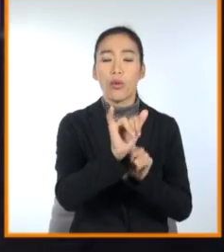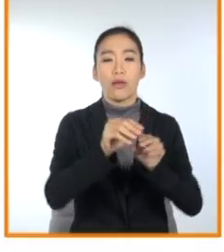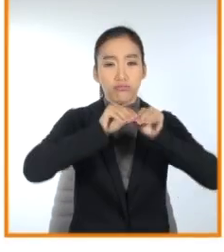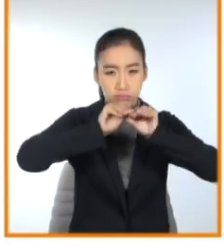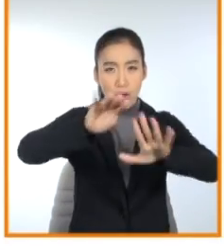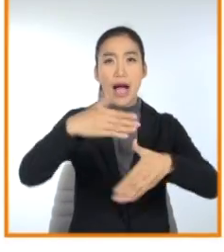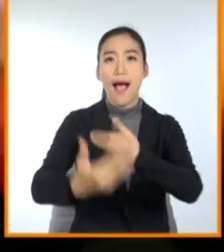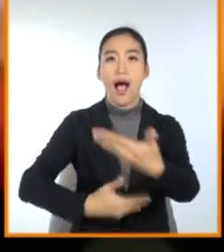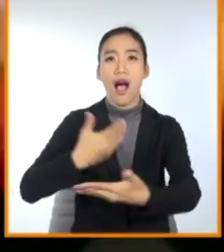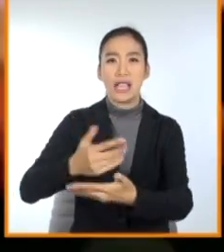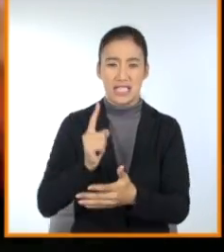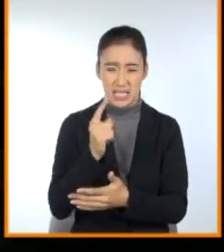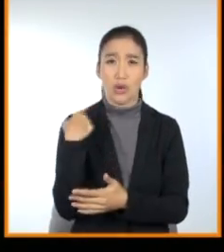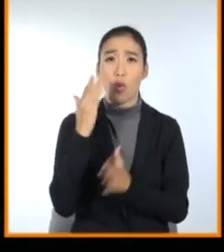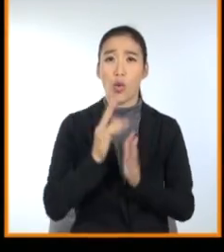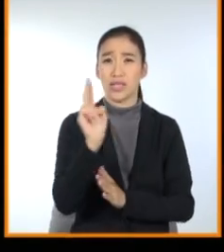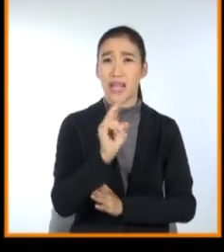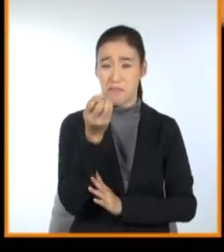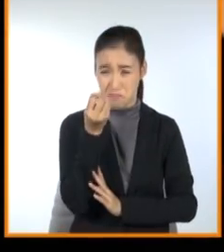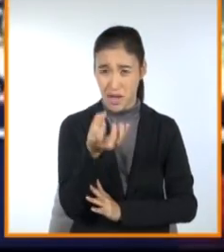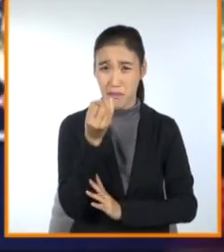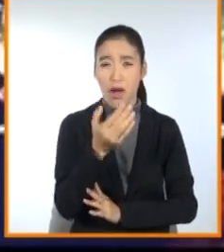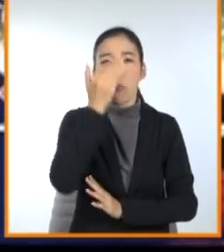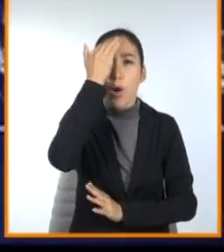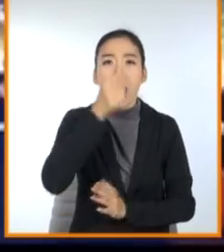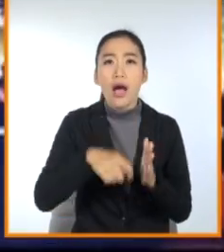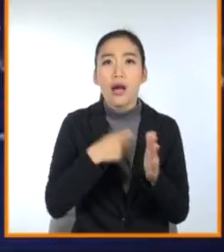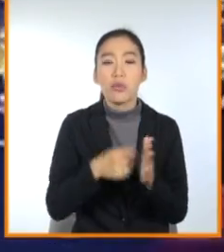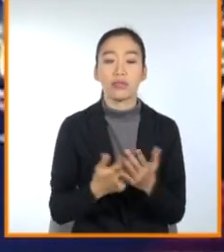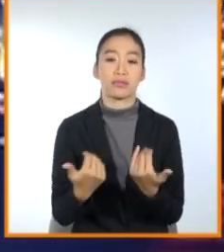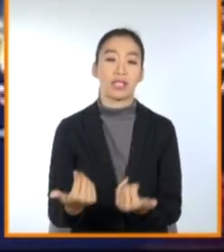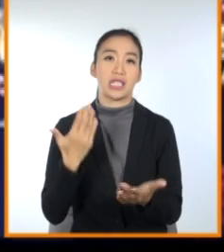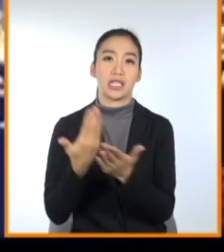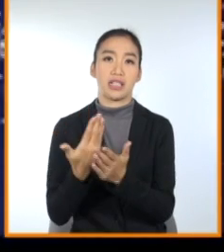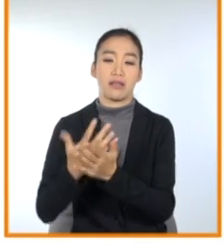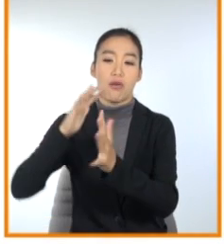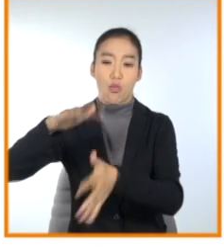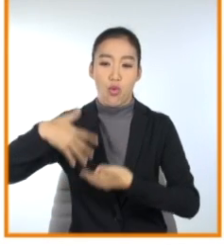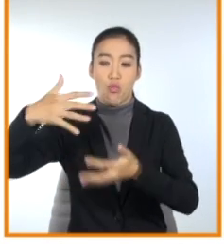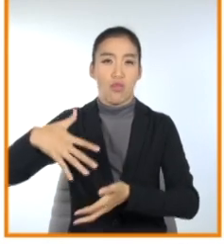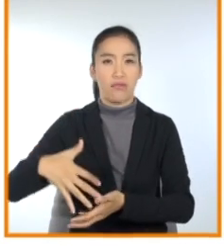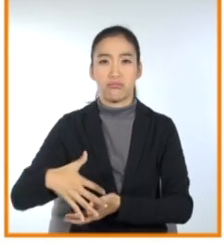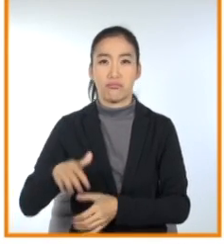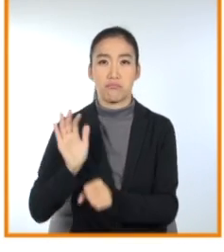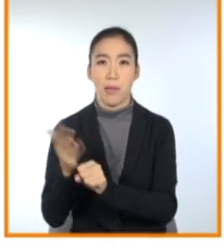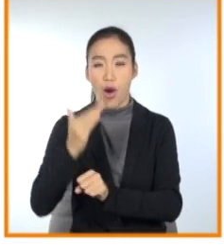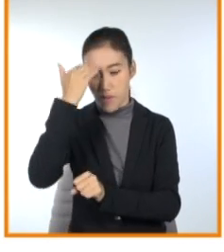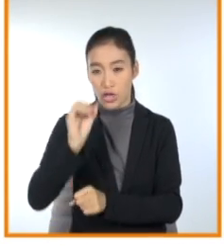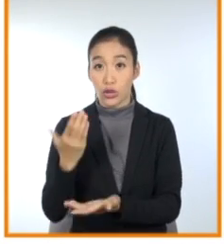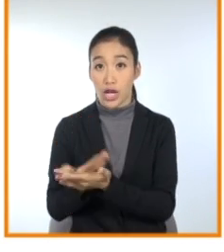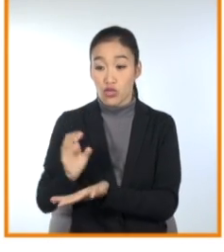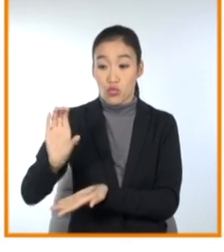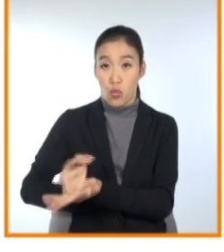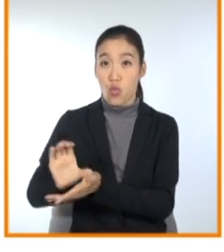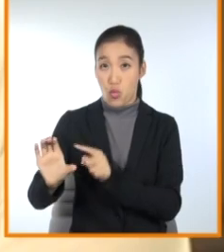างๆนับพันล้านคนในแต่ละเดือนก็เพราะ Yahoo ไม่สามารถทำรายได้มากพอที่จะครอบคลุมต้นทุนและตลอดทศวรร